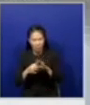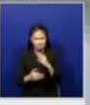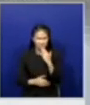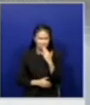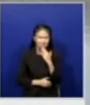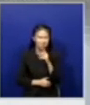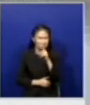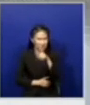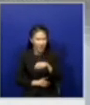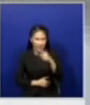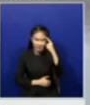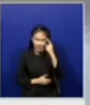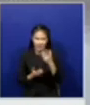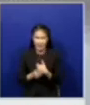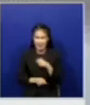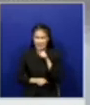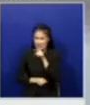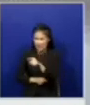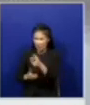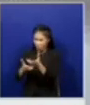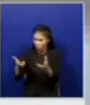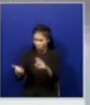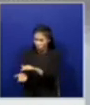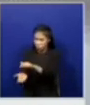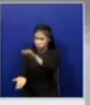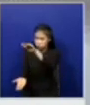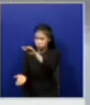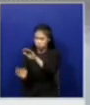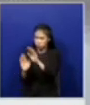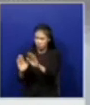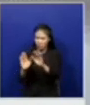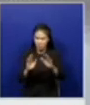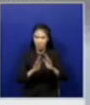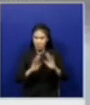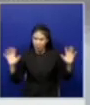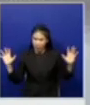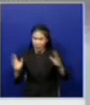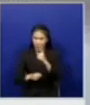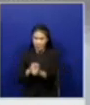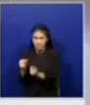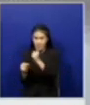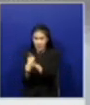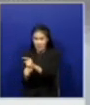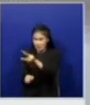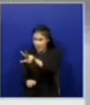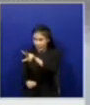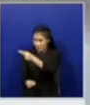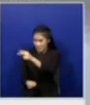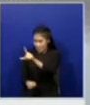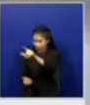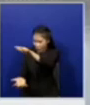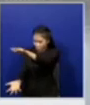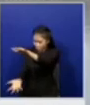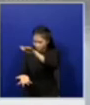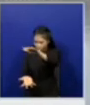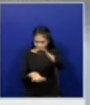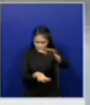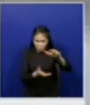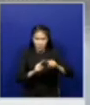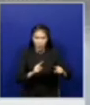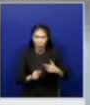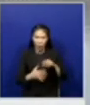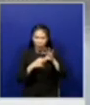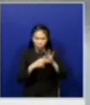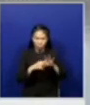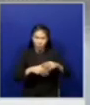สั่งสินค้าสารเคมีดังกล่าวปีละกว่า 30,000 ล้านมากกว่าห่วงใยสุขภาพอนามัยประชา